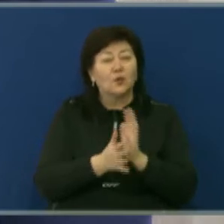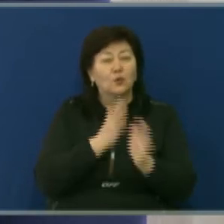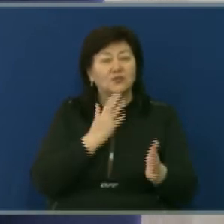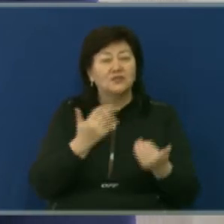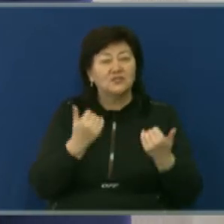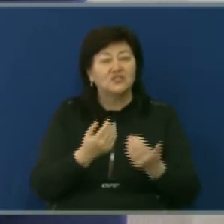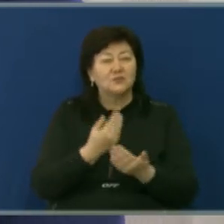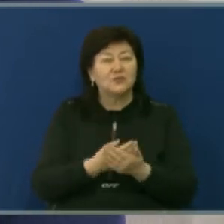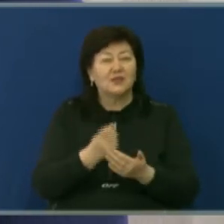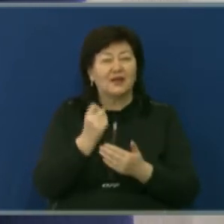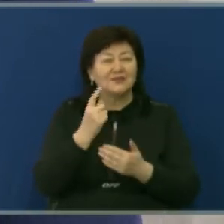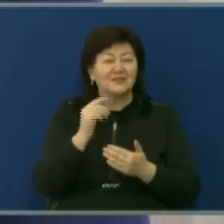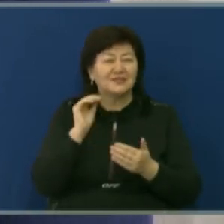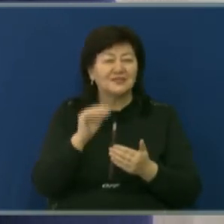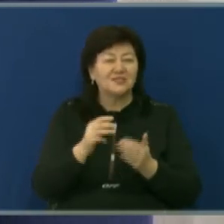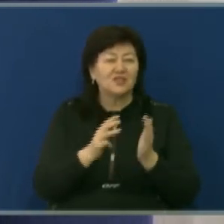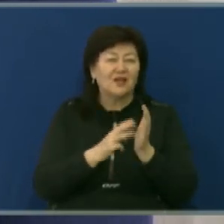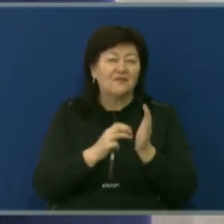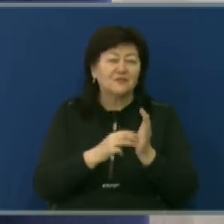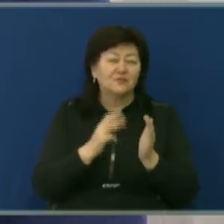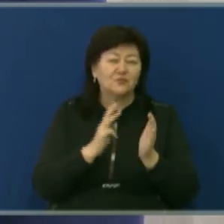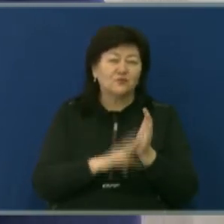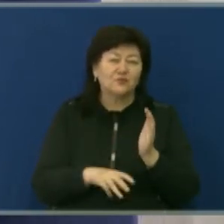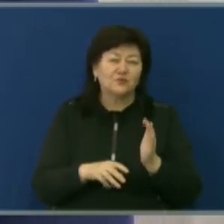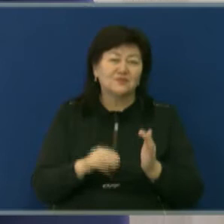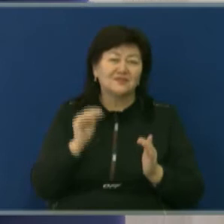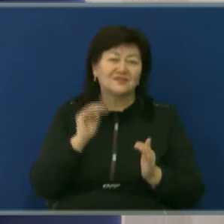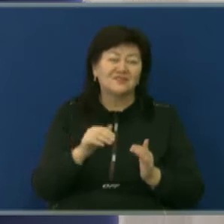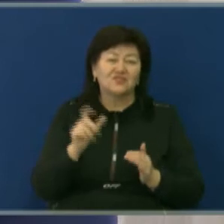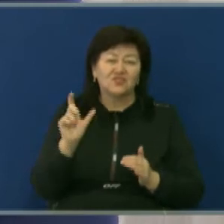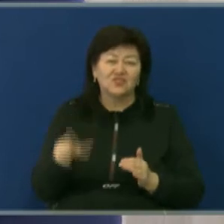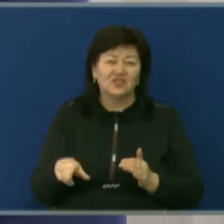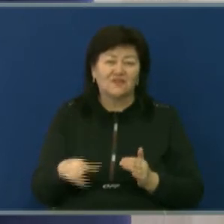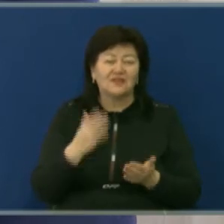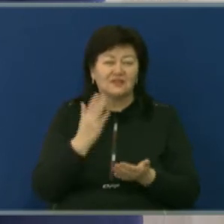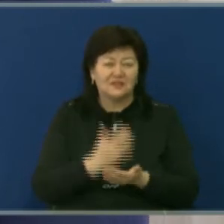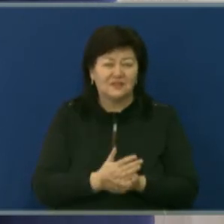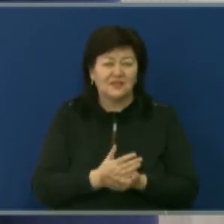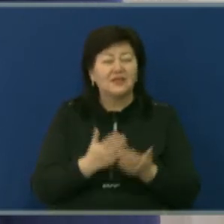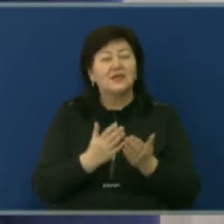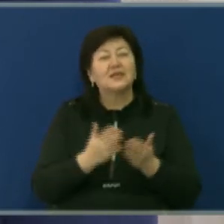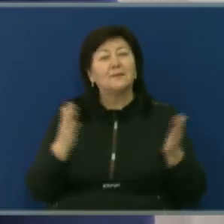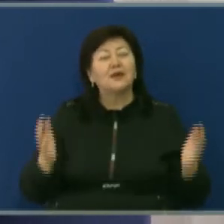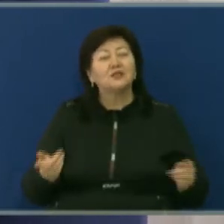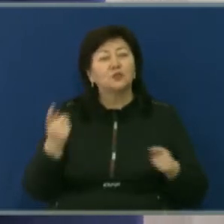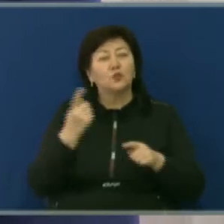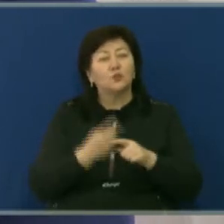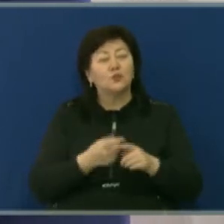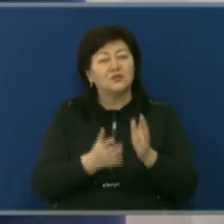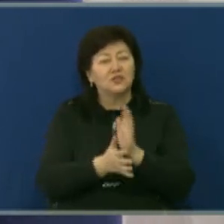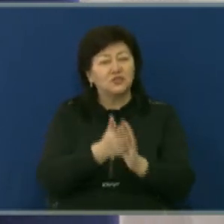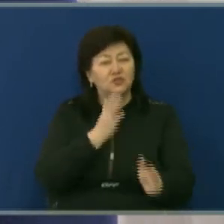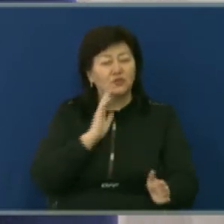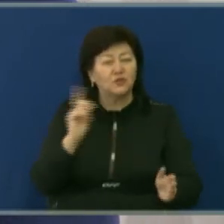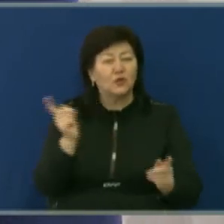очереди 11 858 человек. И, конечно, это большой плюс для наших очередников, то,